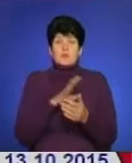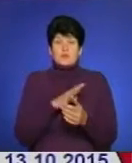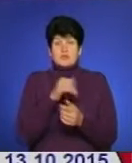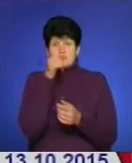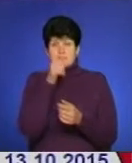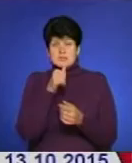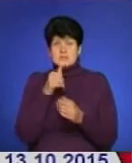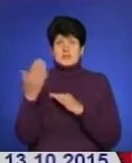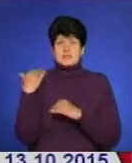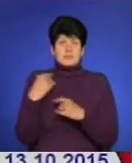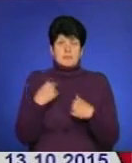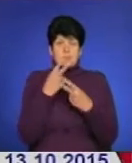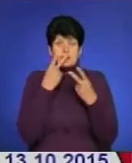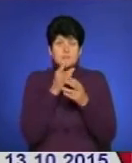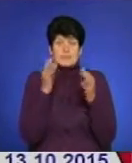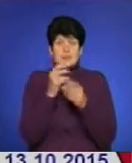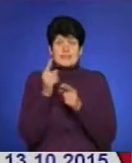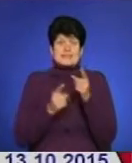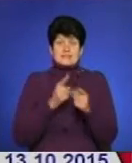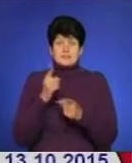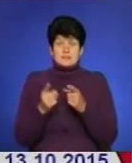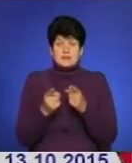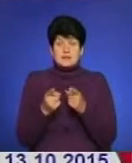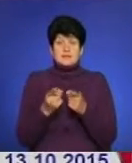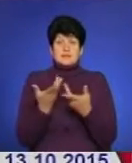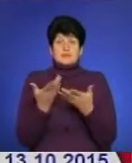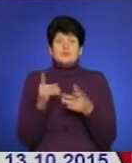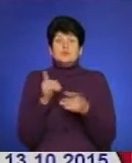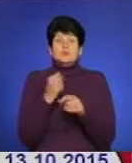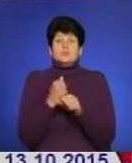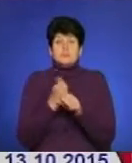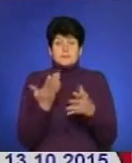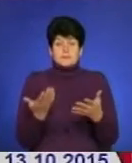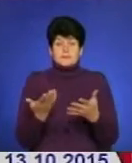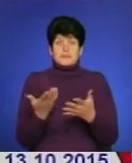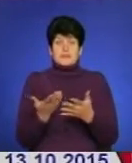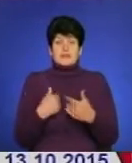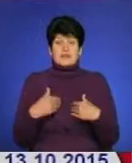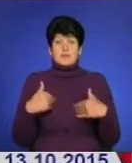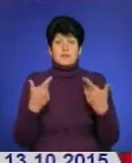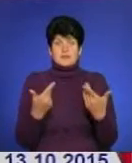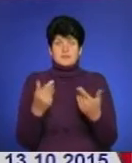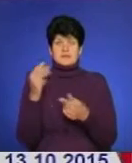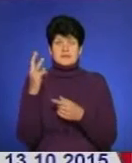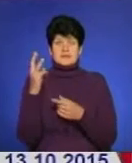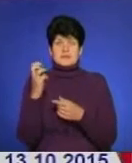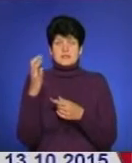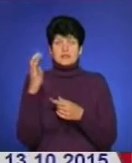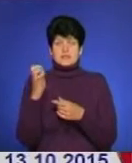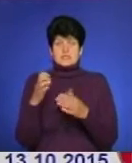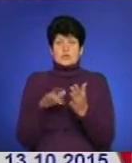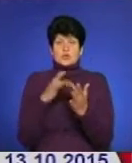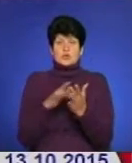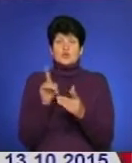тому, і ми не бачимо ніяких змін. Тому, Будь ласка, провели проводку. Дивіться, я вам дам таку з 300-400 сторінок, що